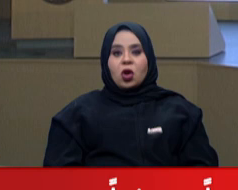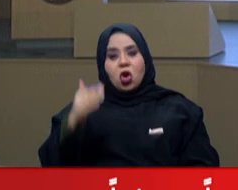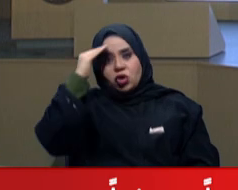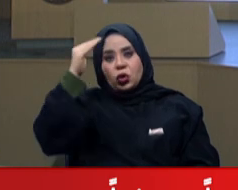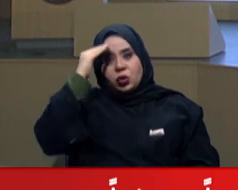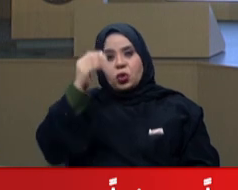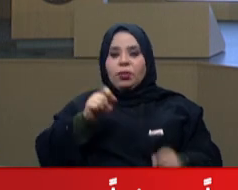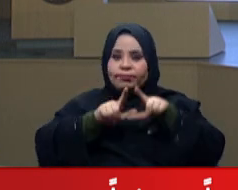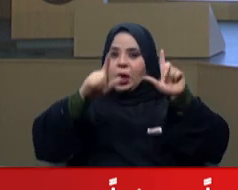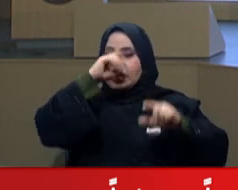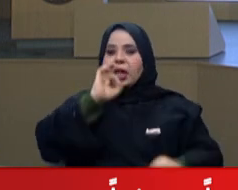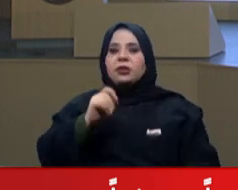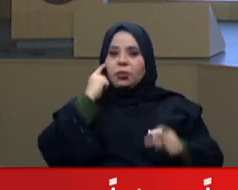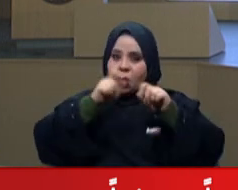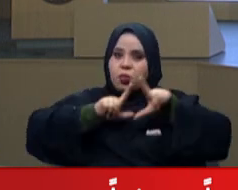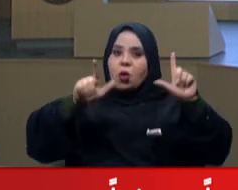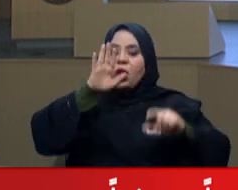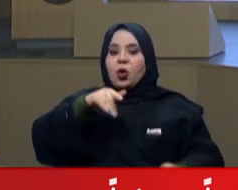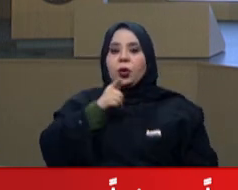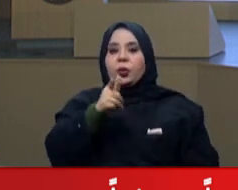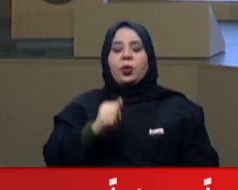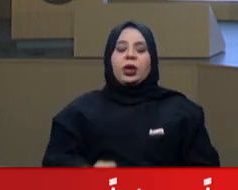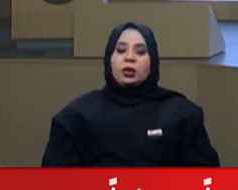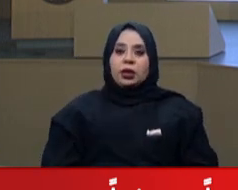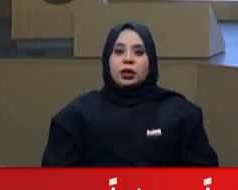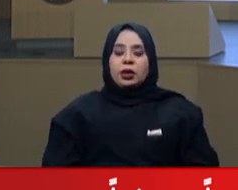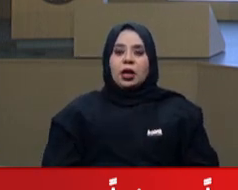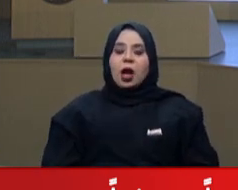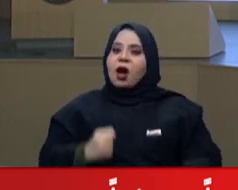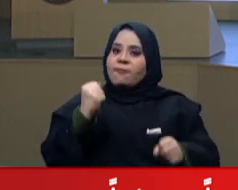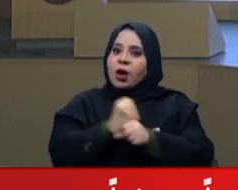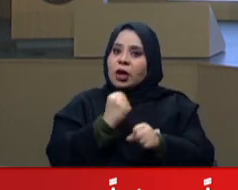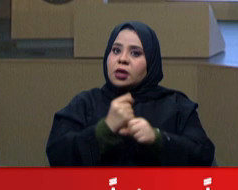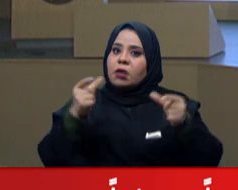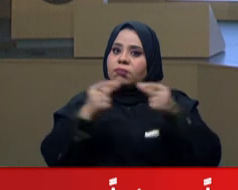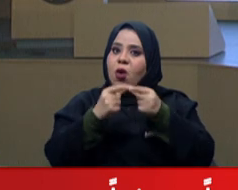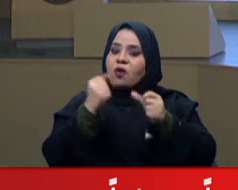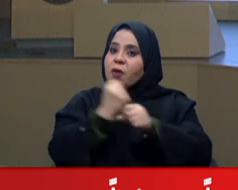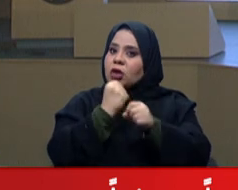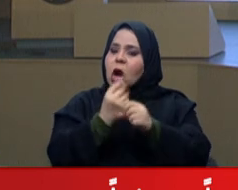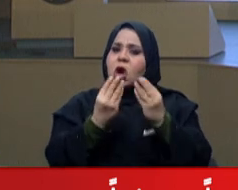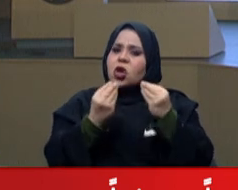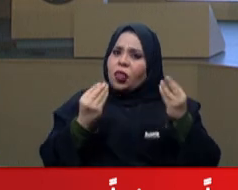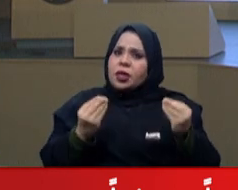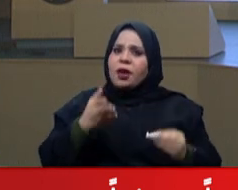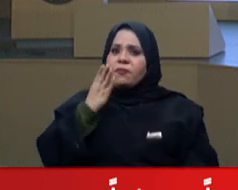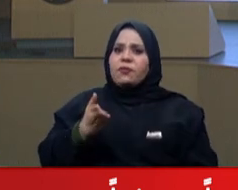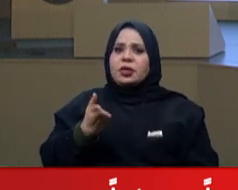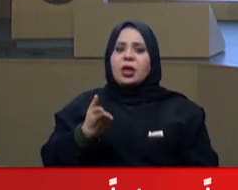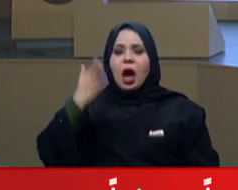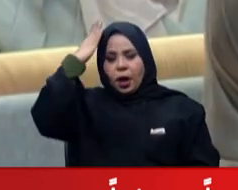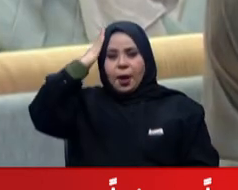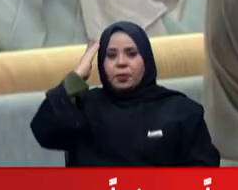الاعلام. كمية مهولة من التحليلات قام بها فريق وطني بحريني في البحرين لعمل هذه الفحوصات على مدار